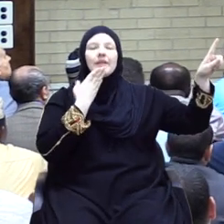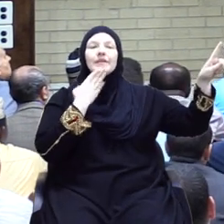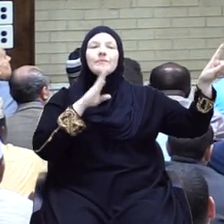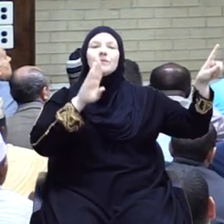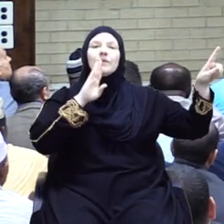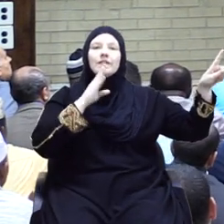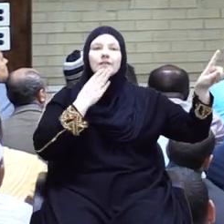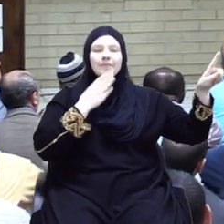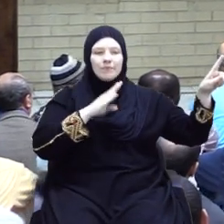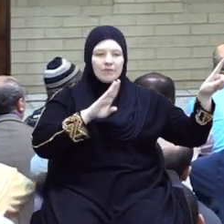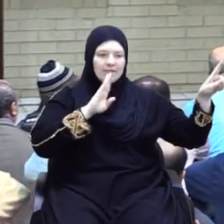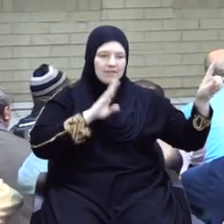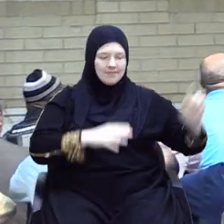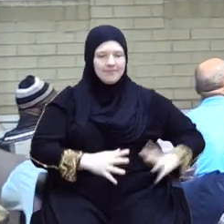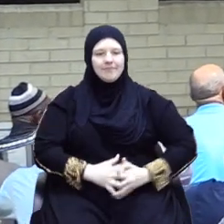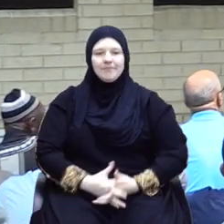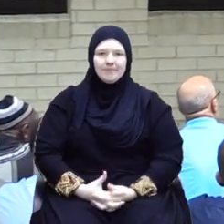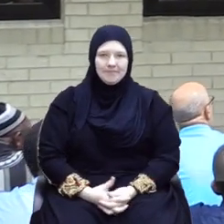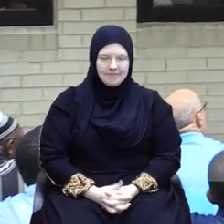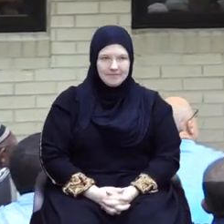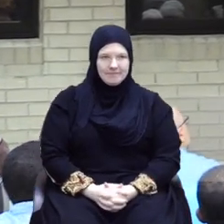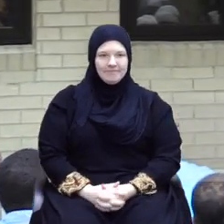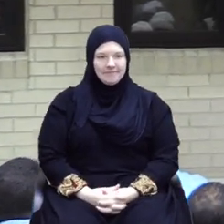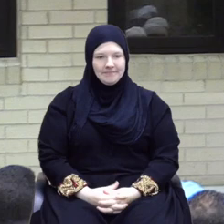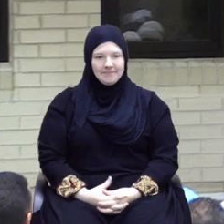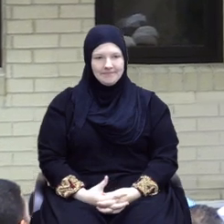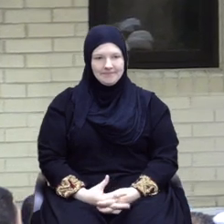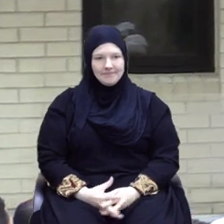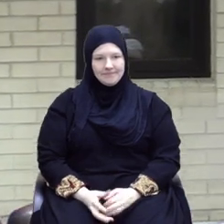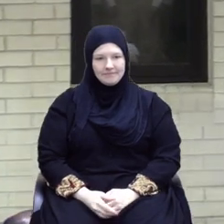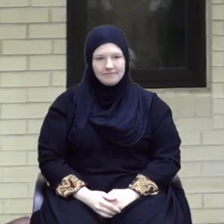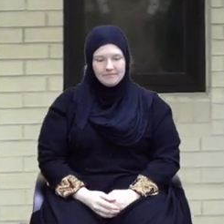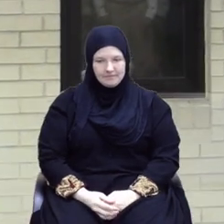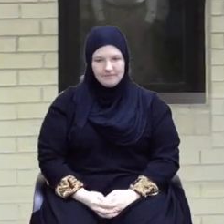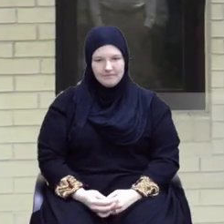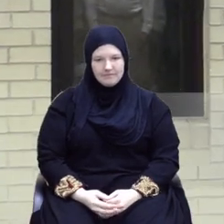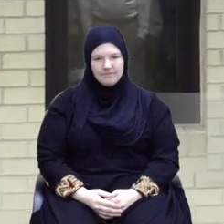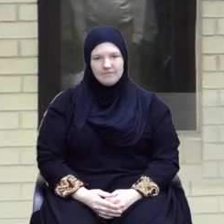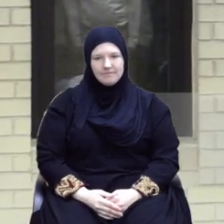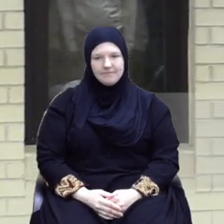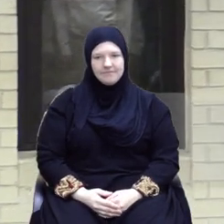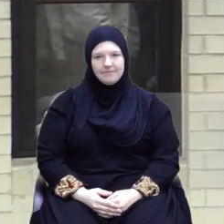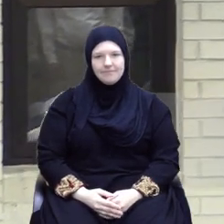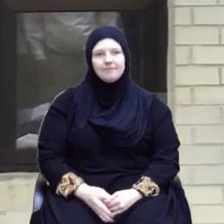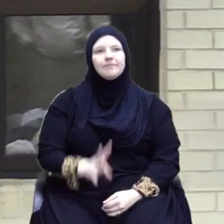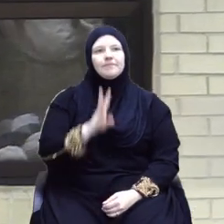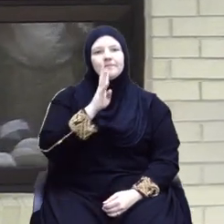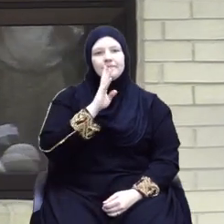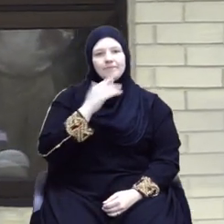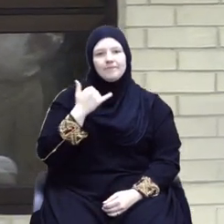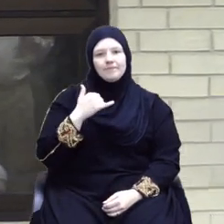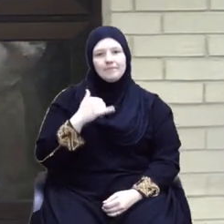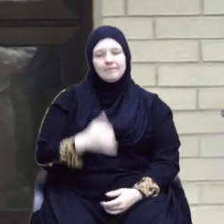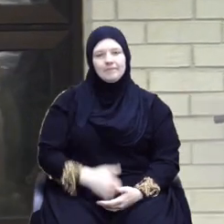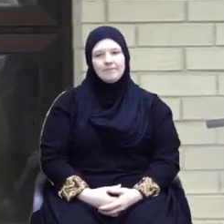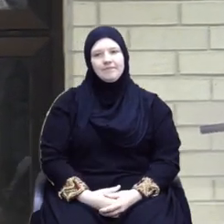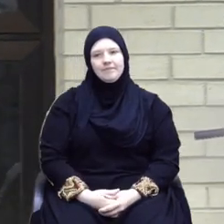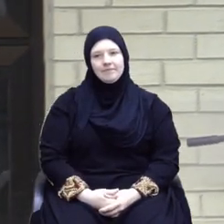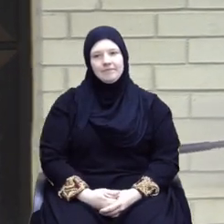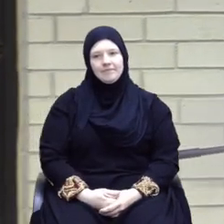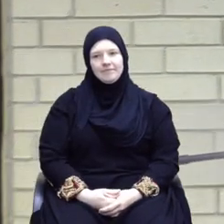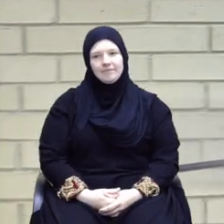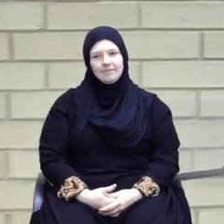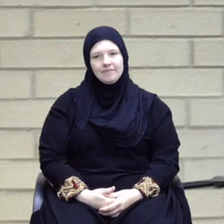نحمده ونستعينه ونستهديه ونستغفره ونعوذ بالله من شرور